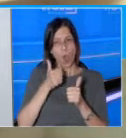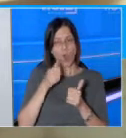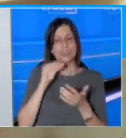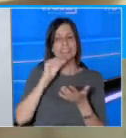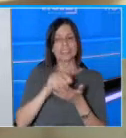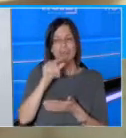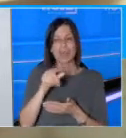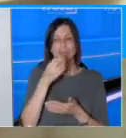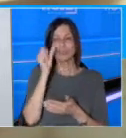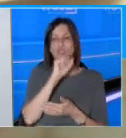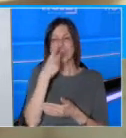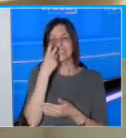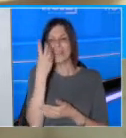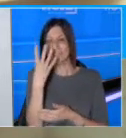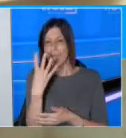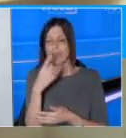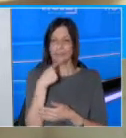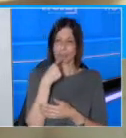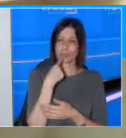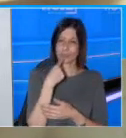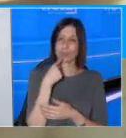24, מה שאומר